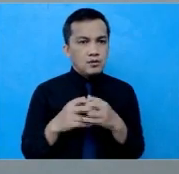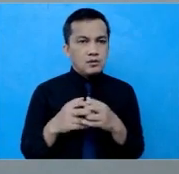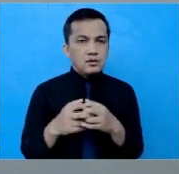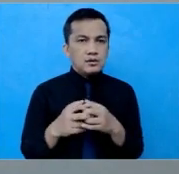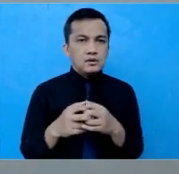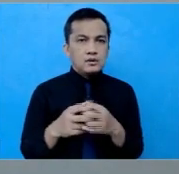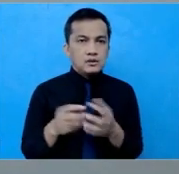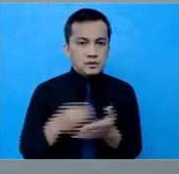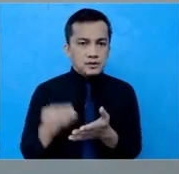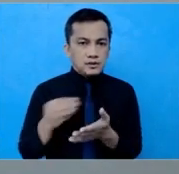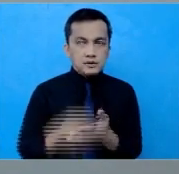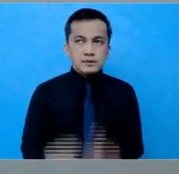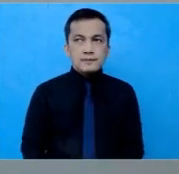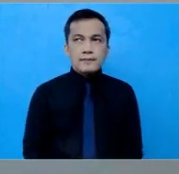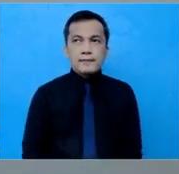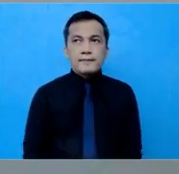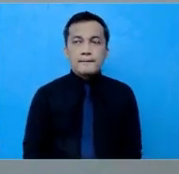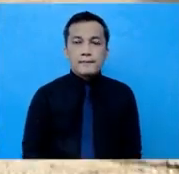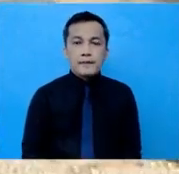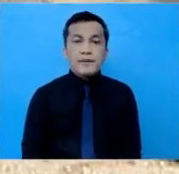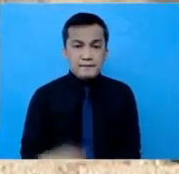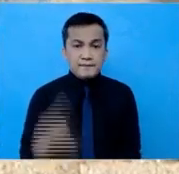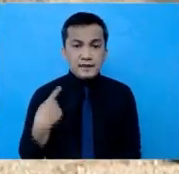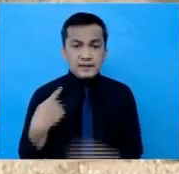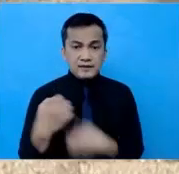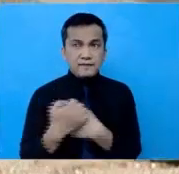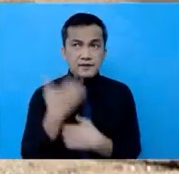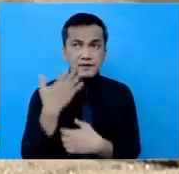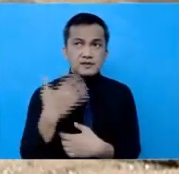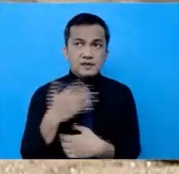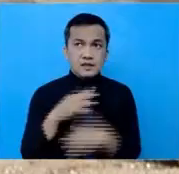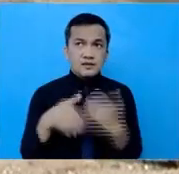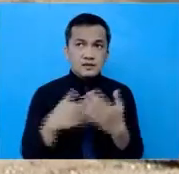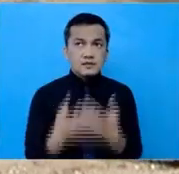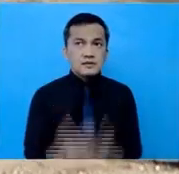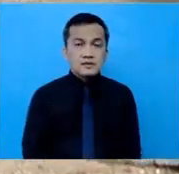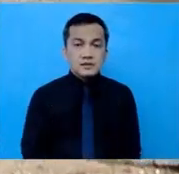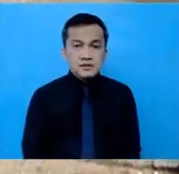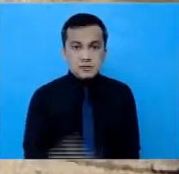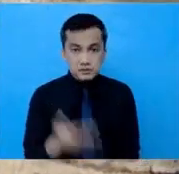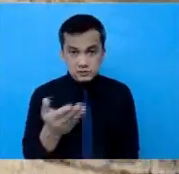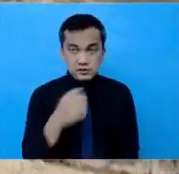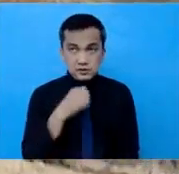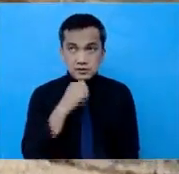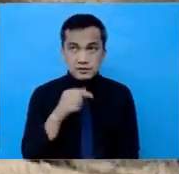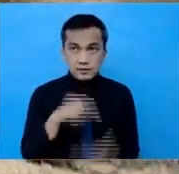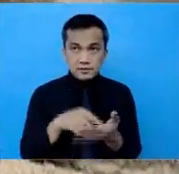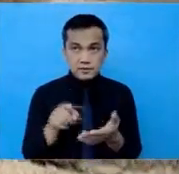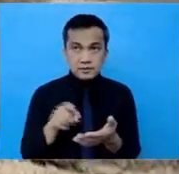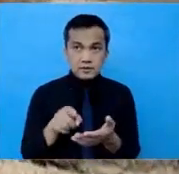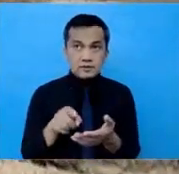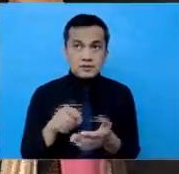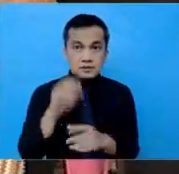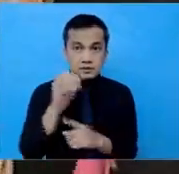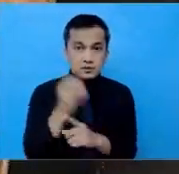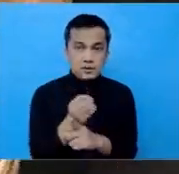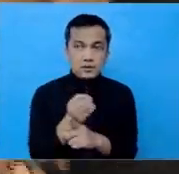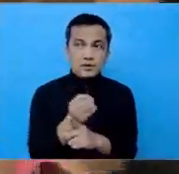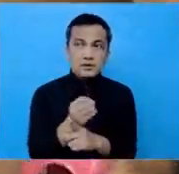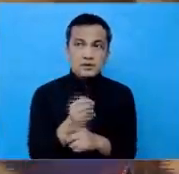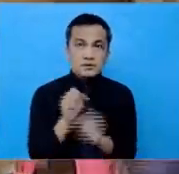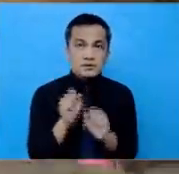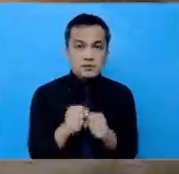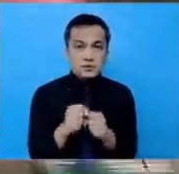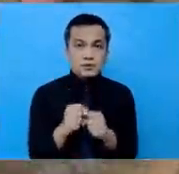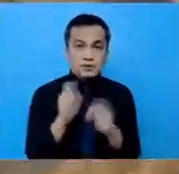So may effect po lahat yan. At sa mga di pa rin makakabayad pagtungtong ng Oktubre, pwedeng makipag-ugnayan sa